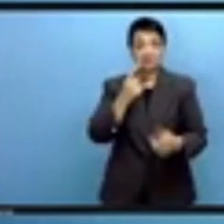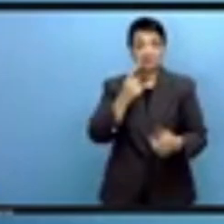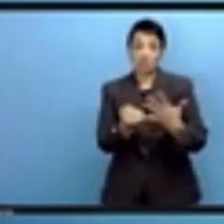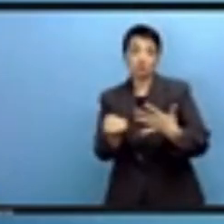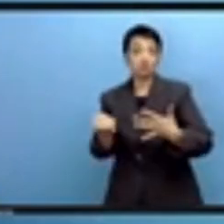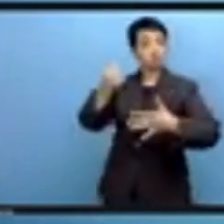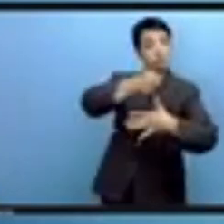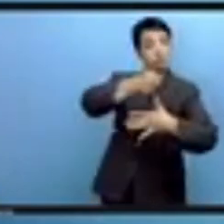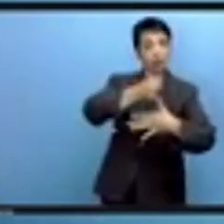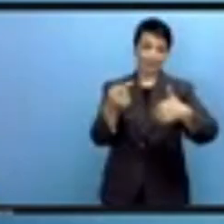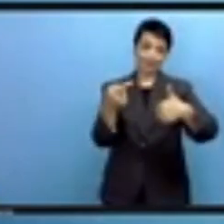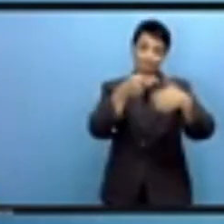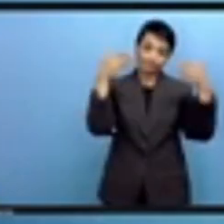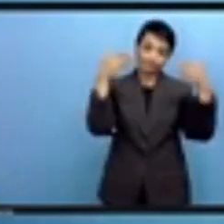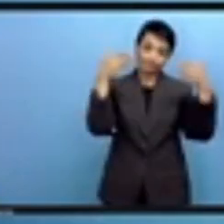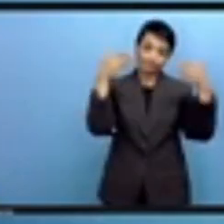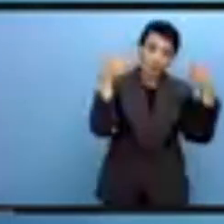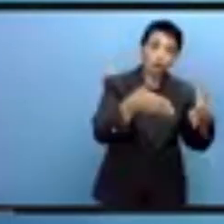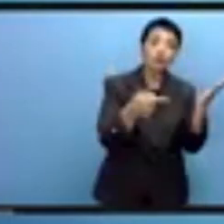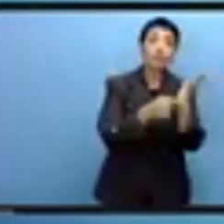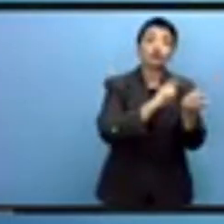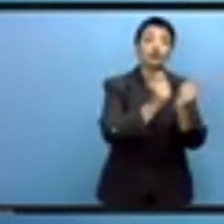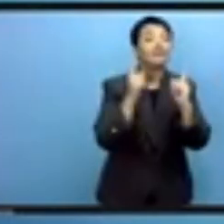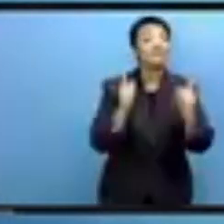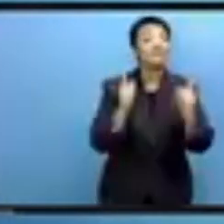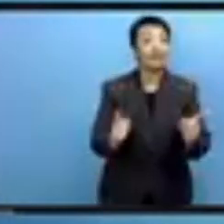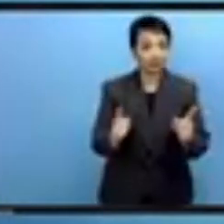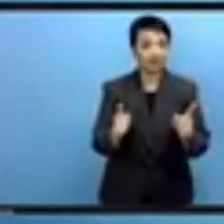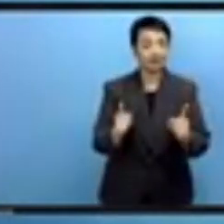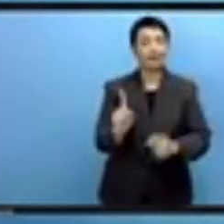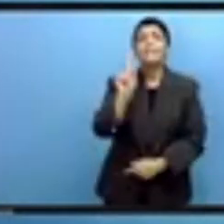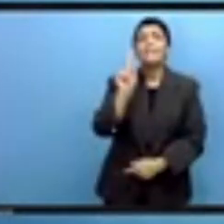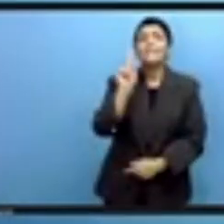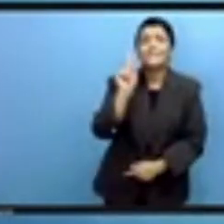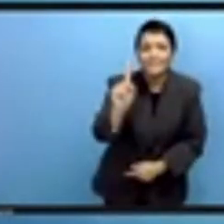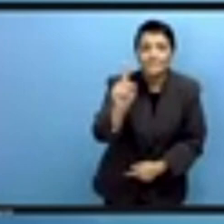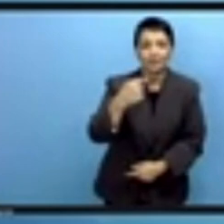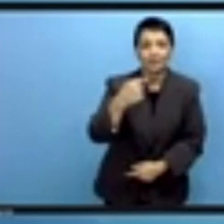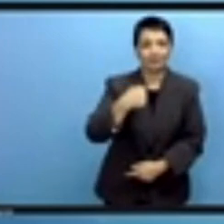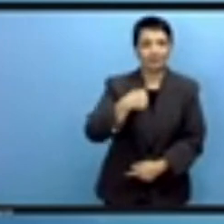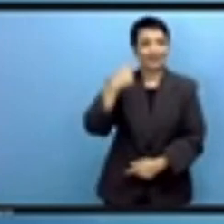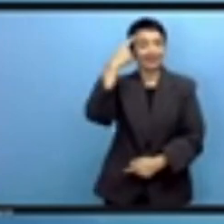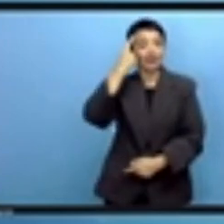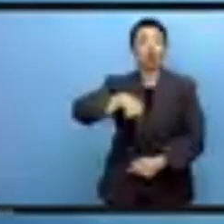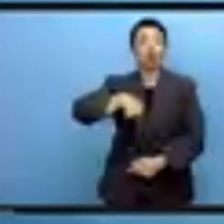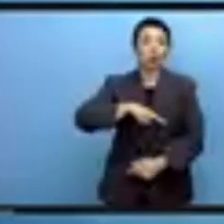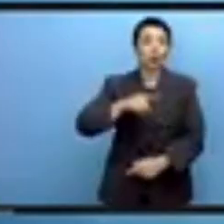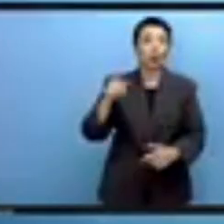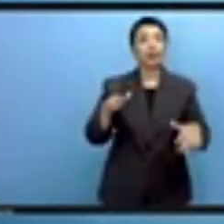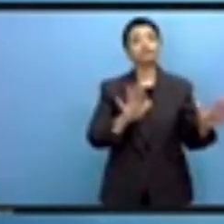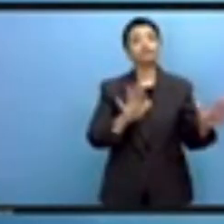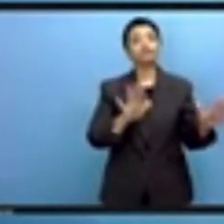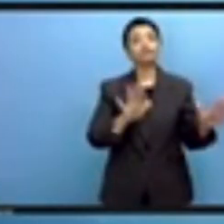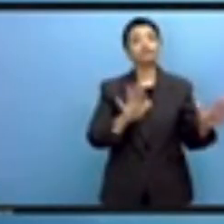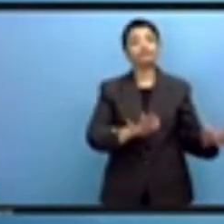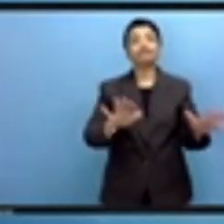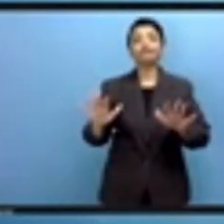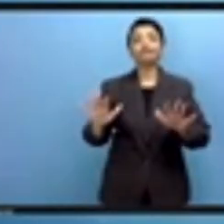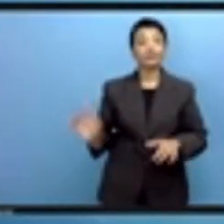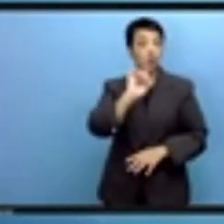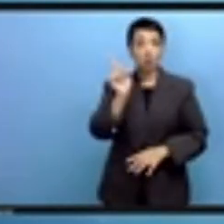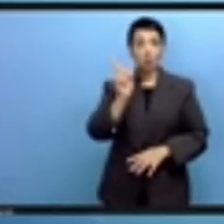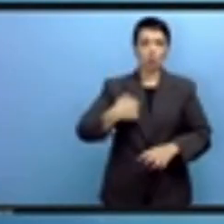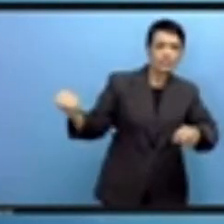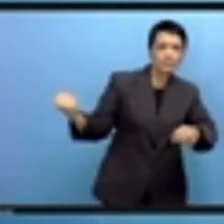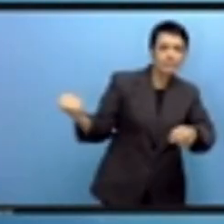型而及其相关的事务，这是我们的工作重点、工作要务之一，这是很好的。但是我认